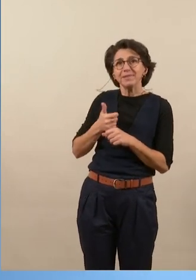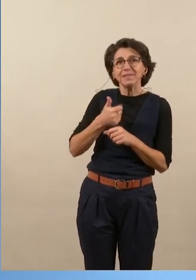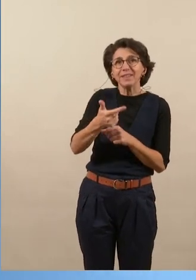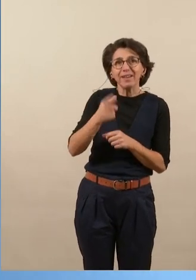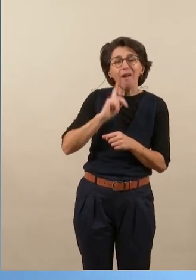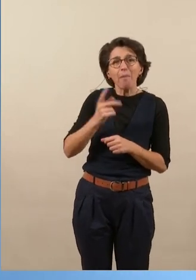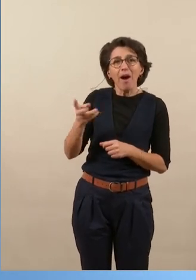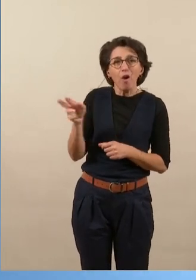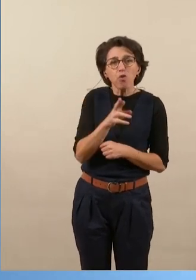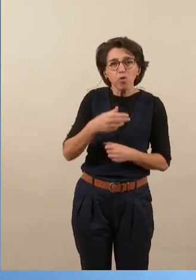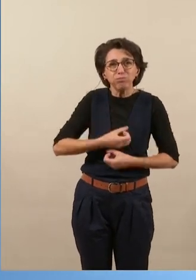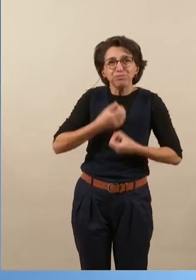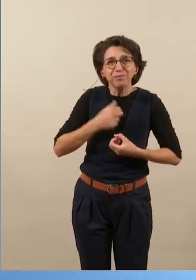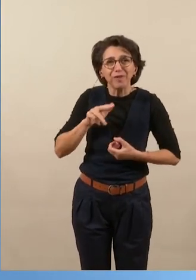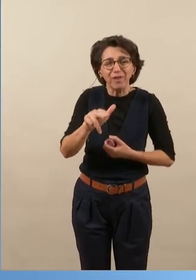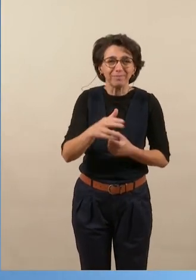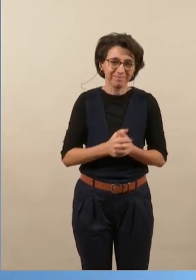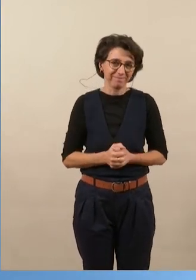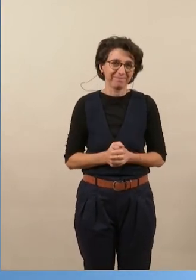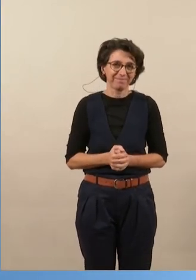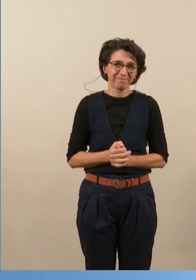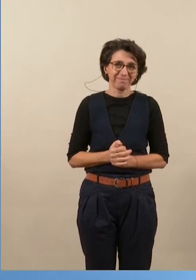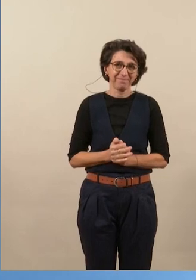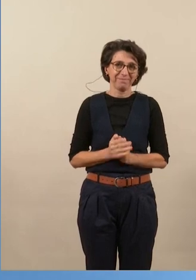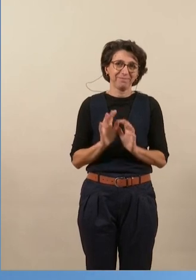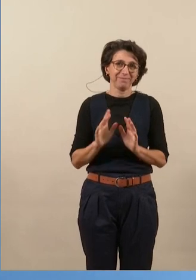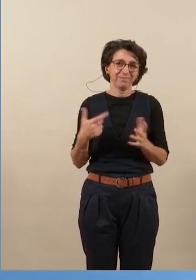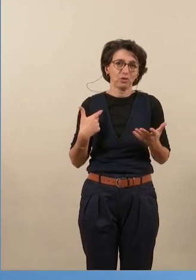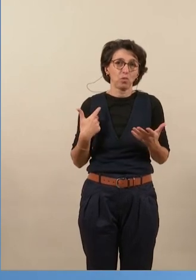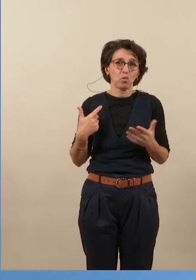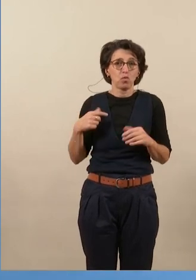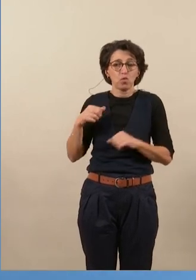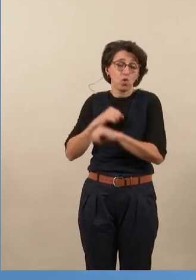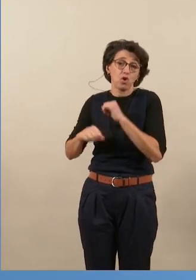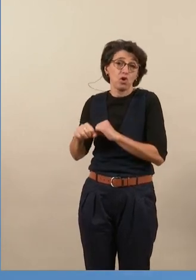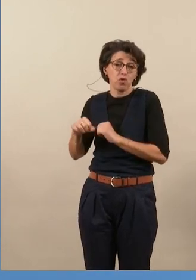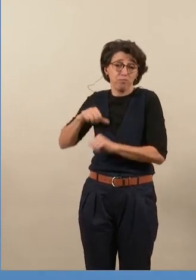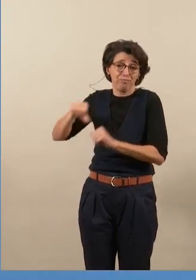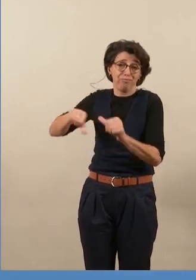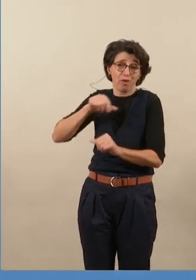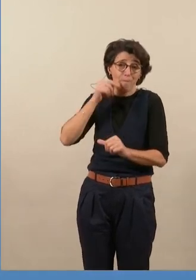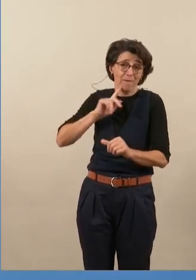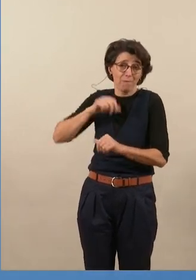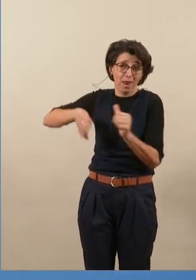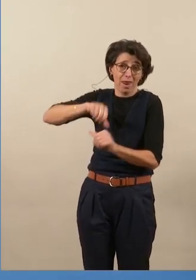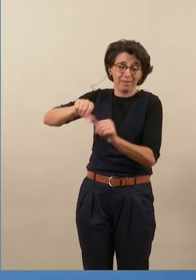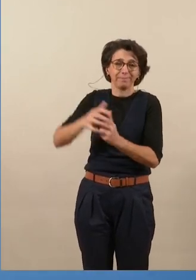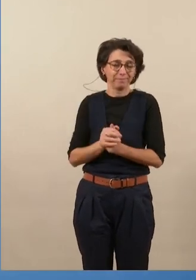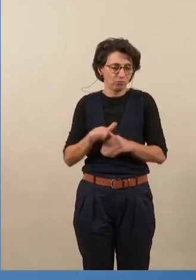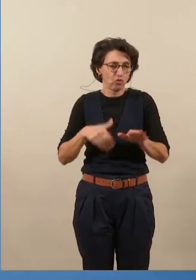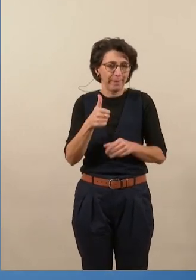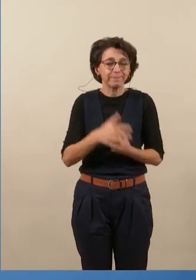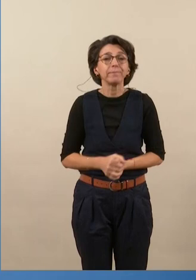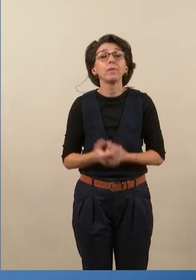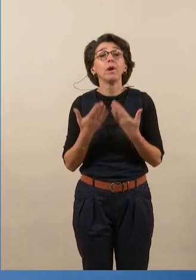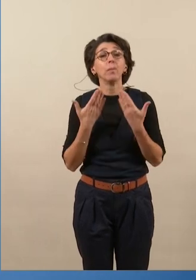va revenir on s fait un truc comme ça une petite organisation ça fonctionne pas trop mal